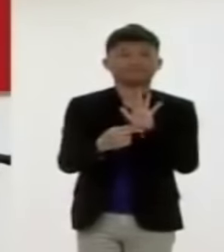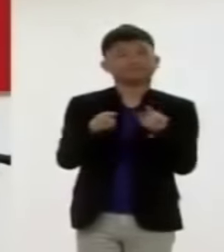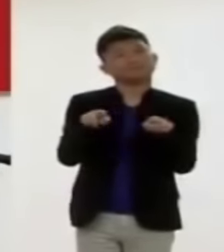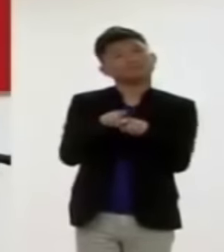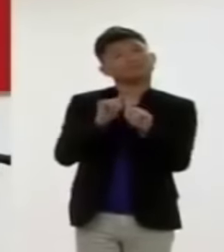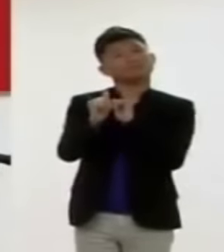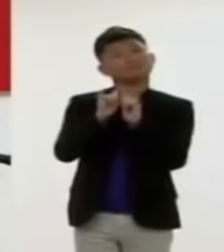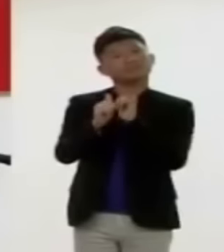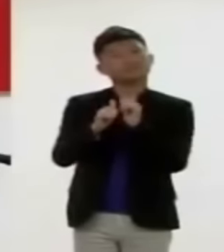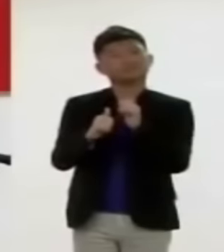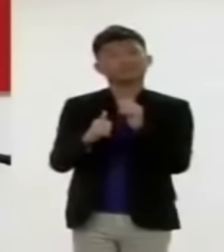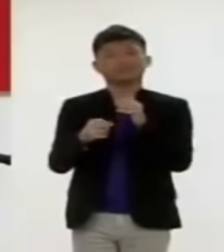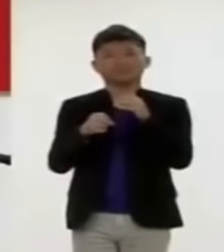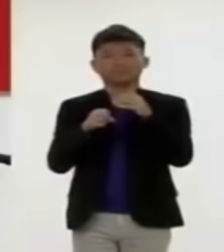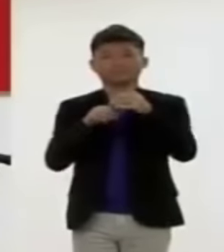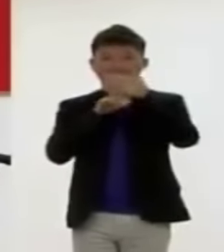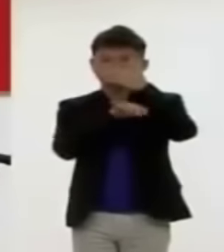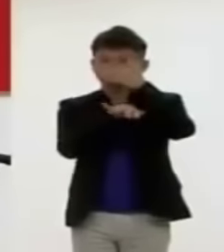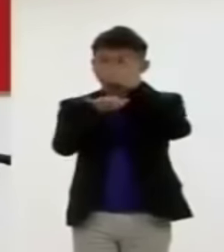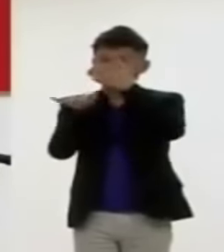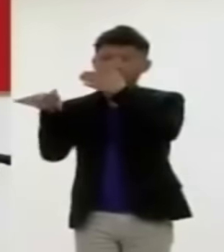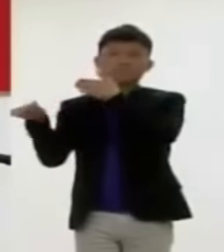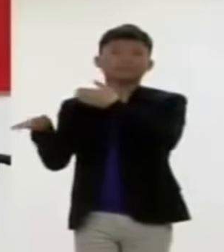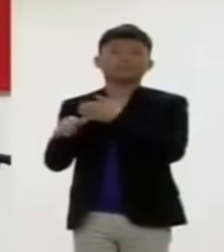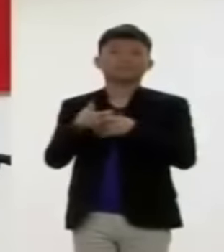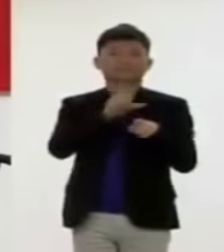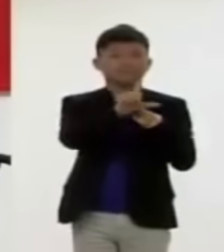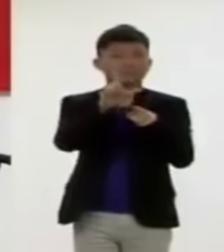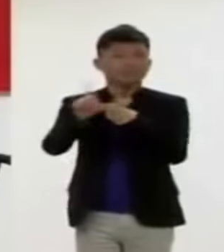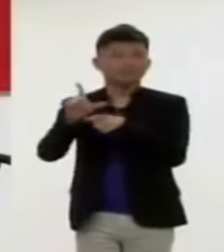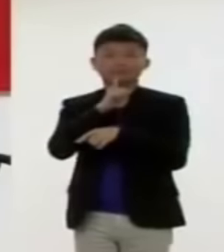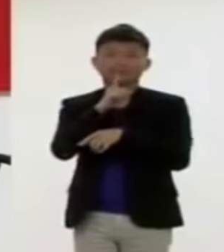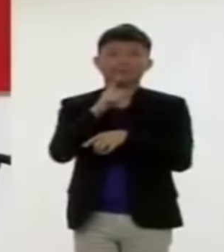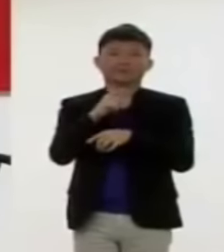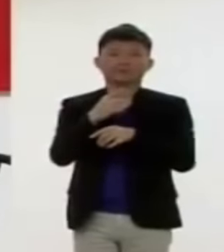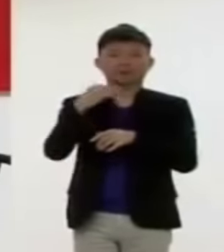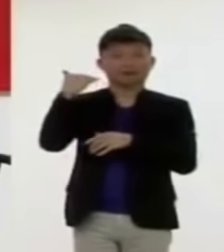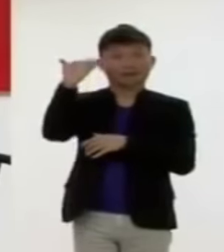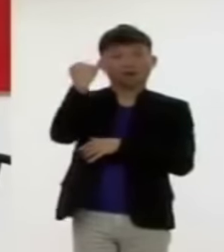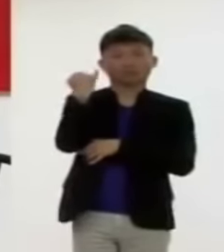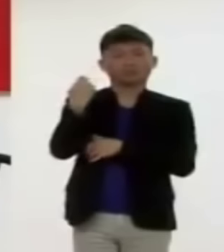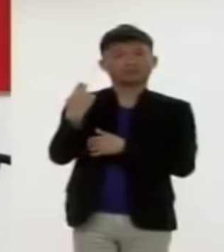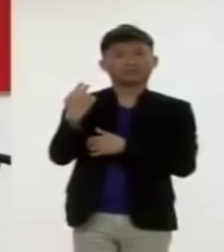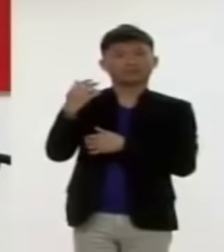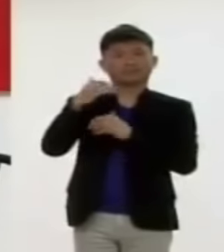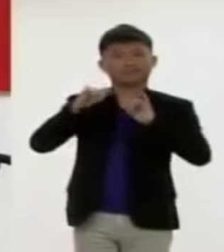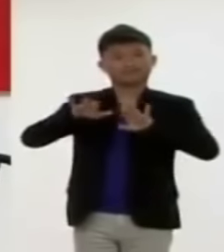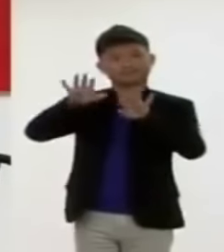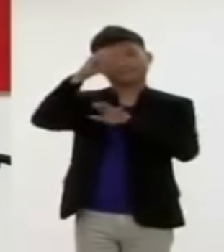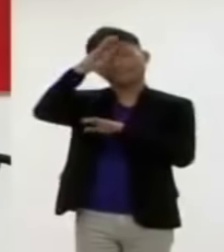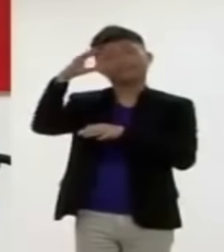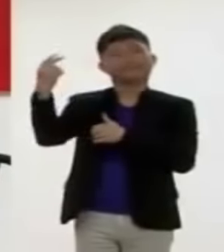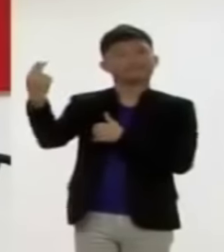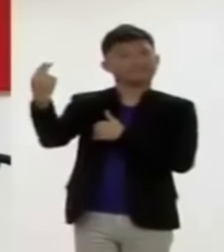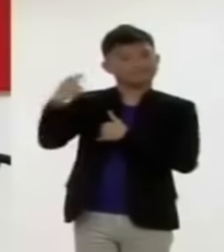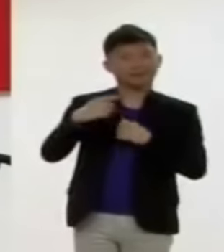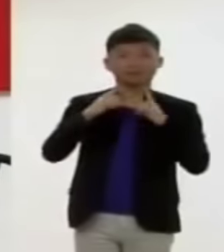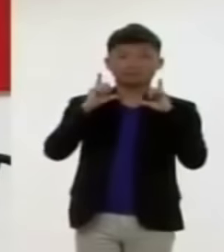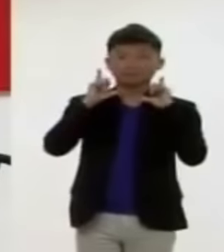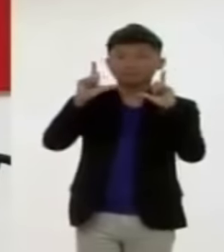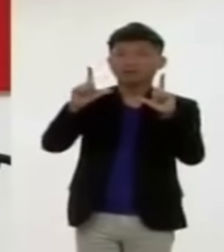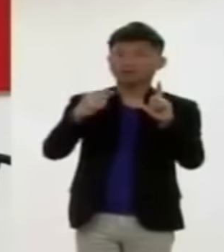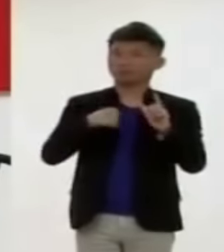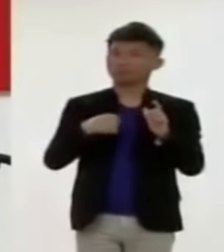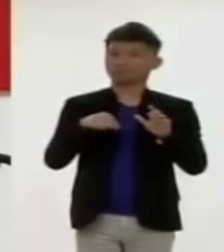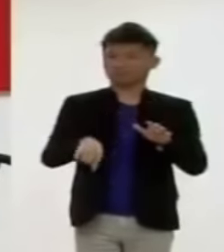传，在金门的 LINE 谣传说高丹华是民进党叫他出来的，我要再去声明，高丹华